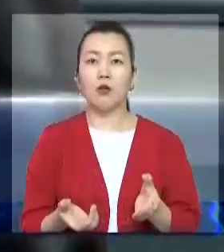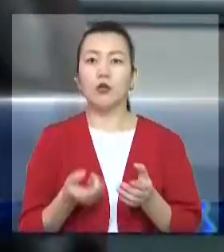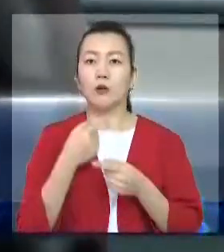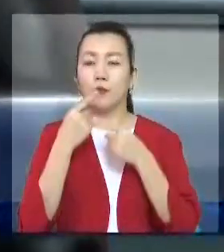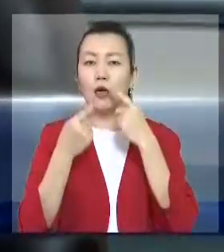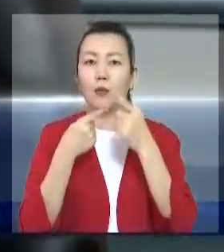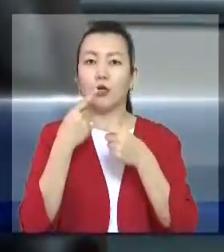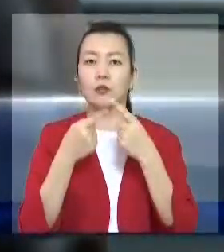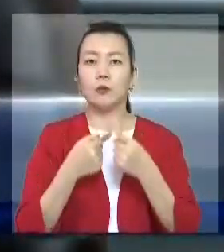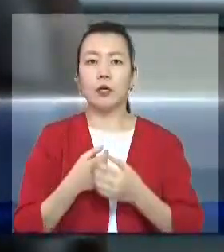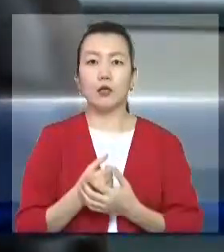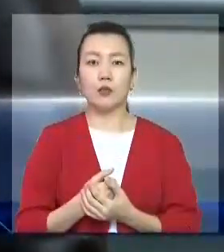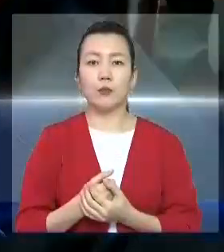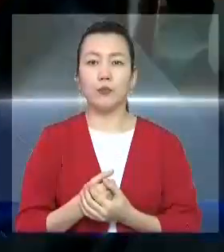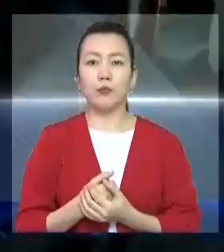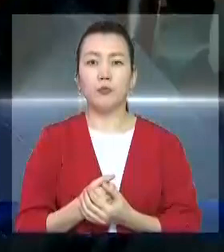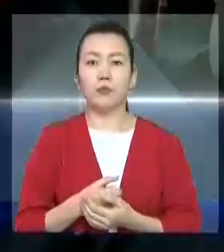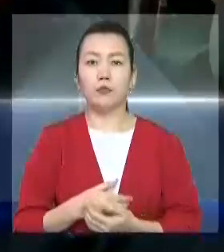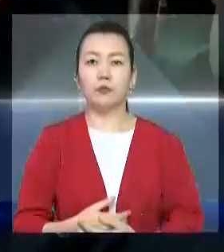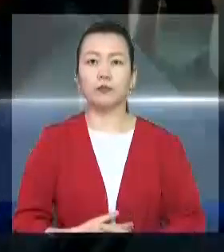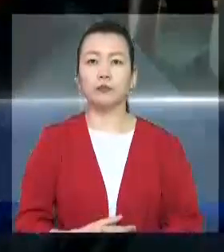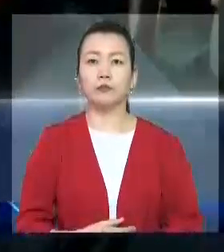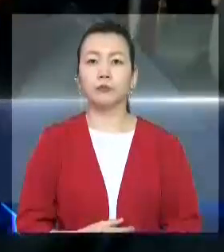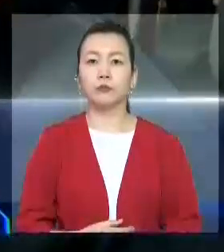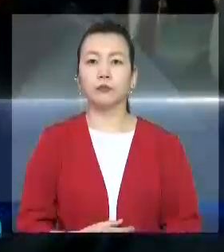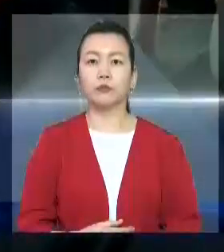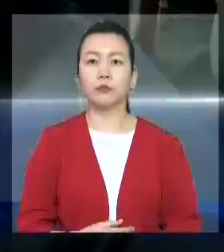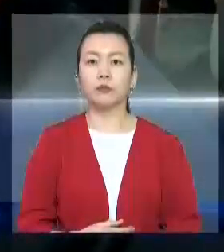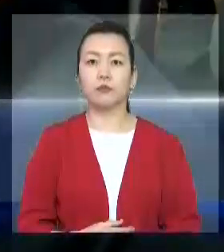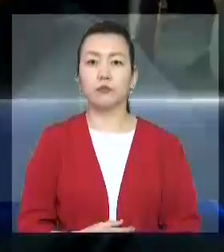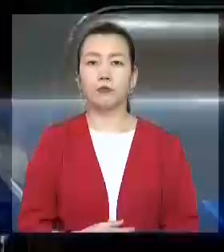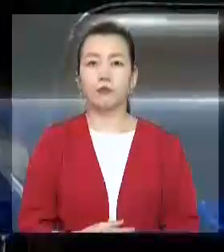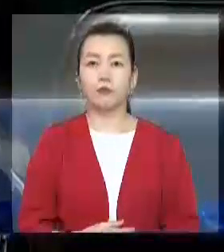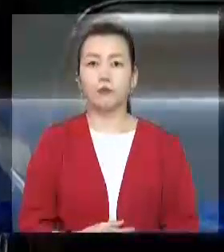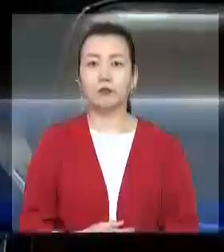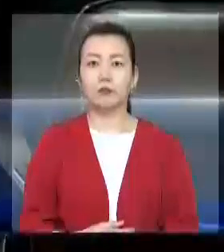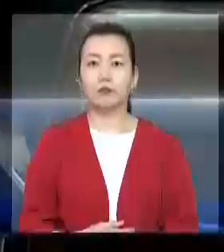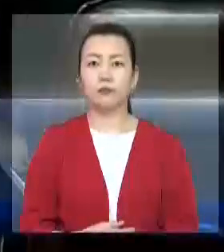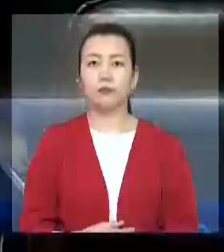вопросы видному религиозному деятелю. Николай Сырбов, Ботагоз Сахиджанова, Замат Сауханов, телеканал Актобе.